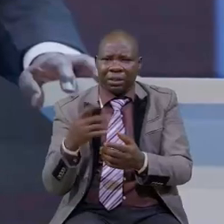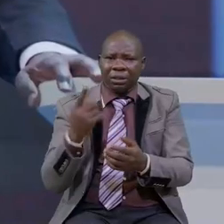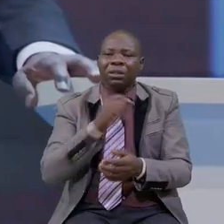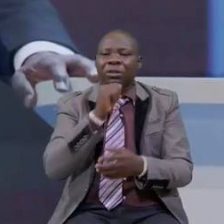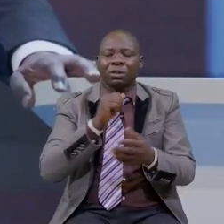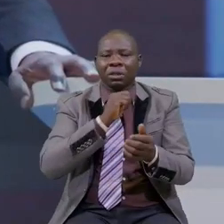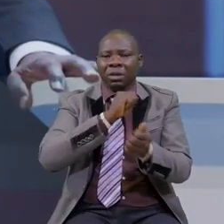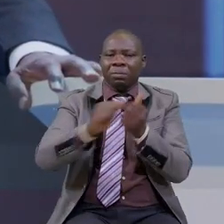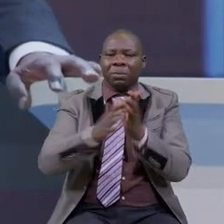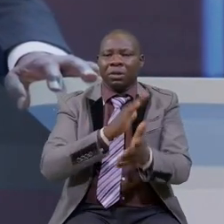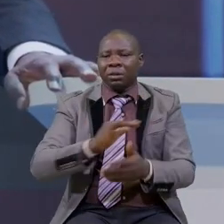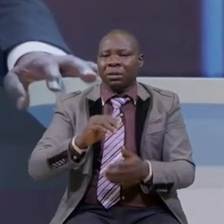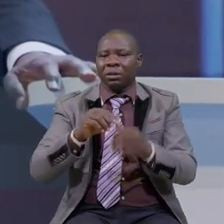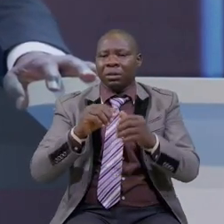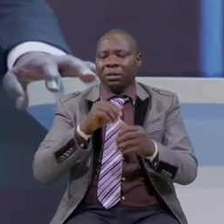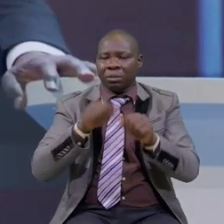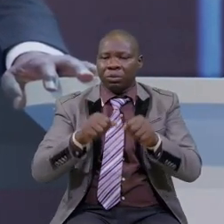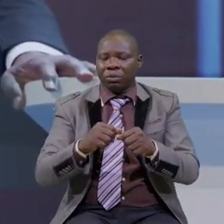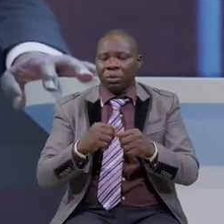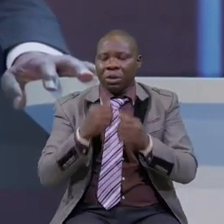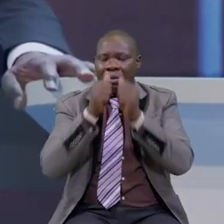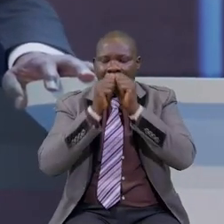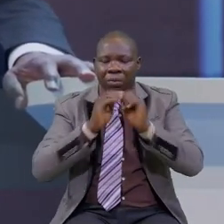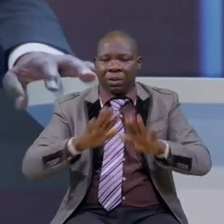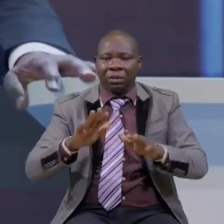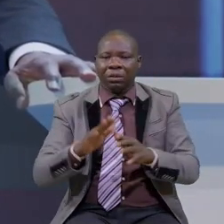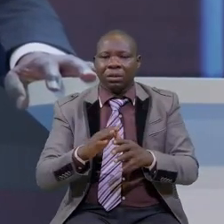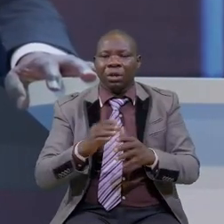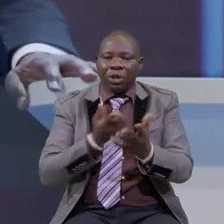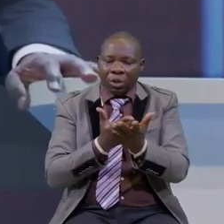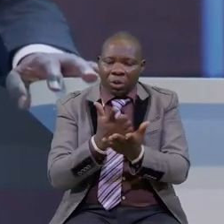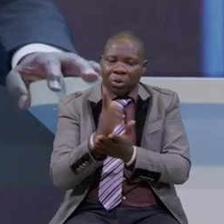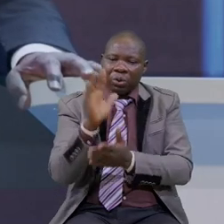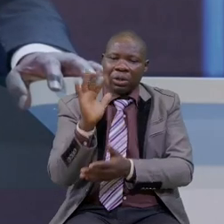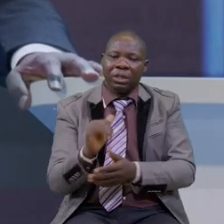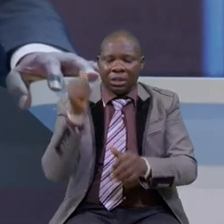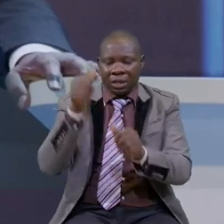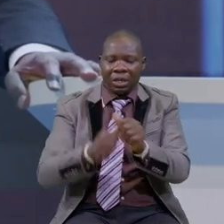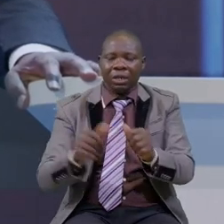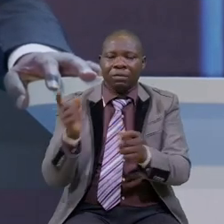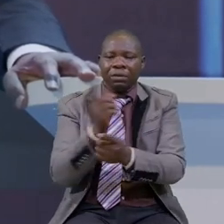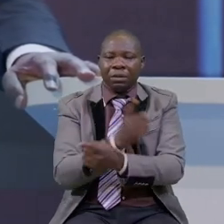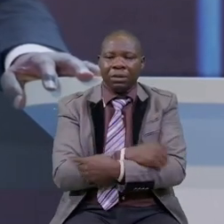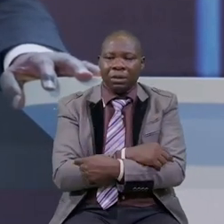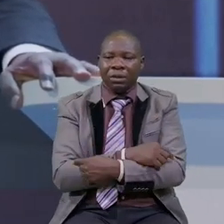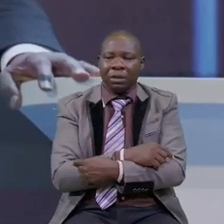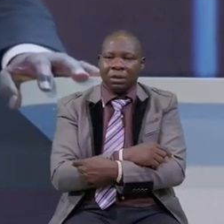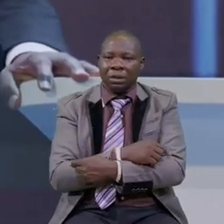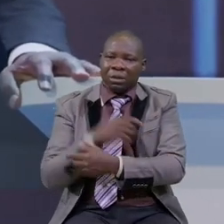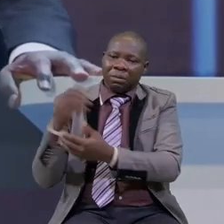Portez les béatitudes impérissables loyalement chaque jour. Portez cela comme du